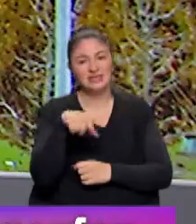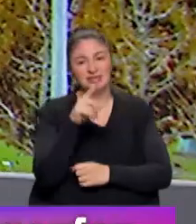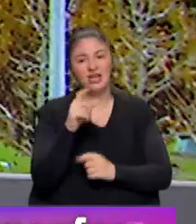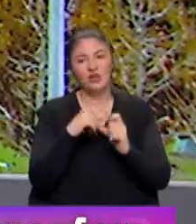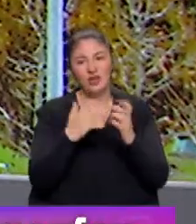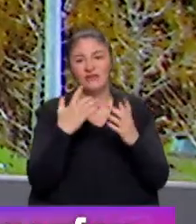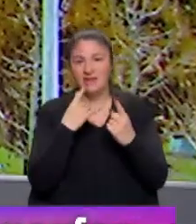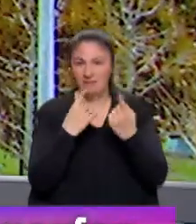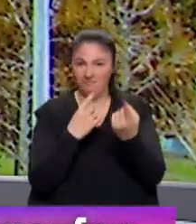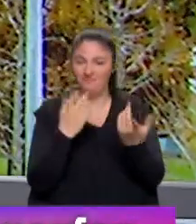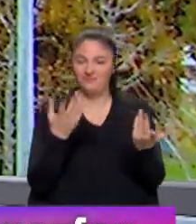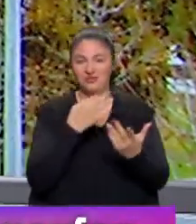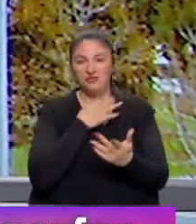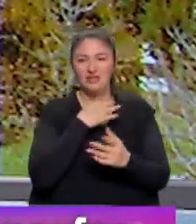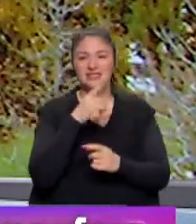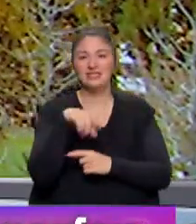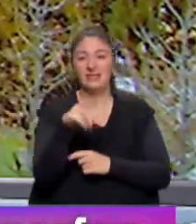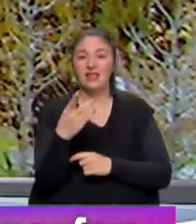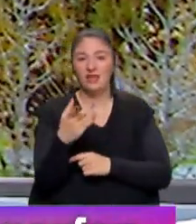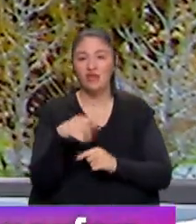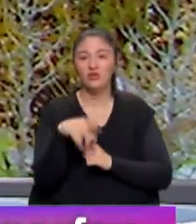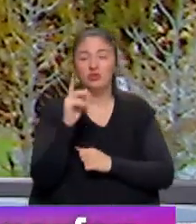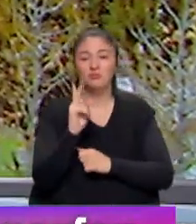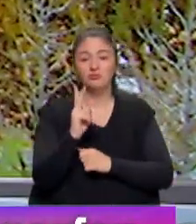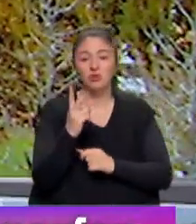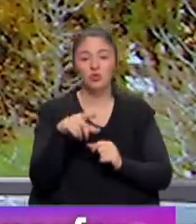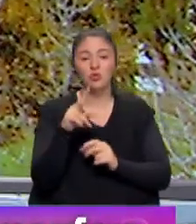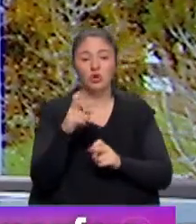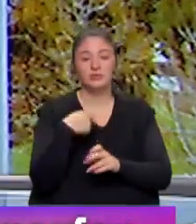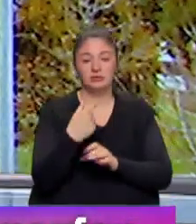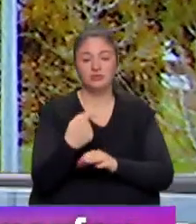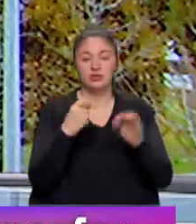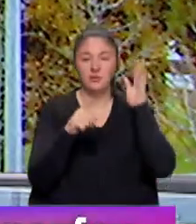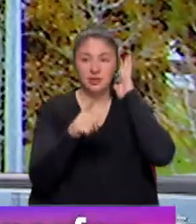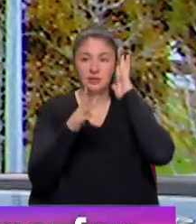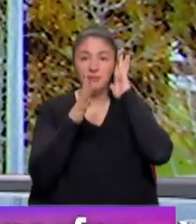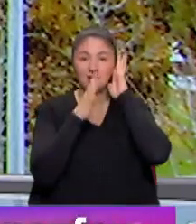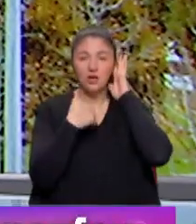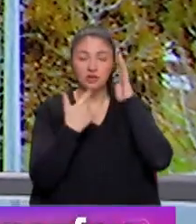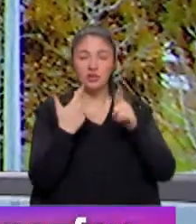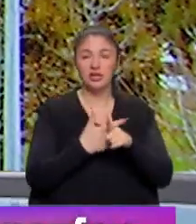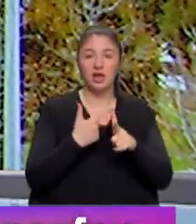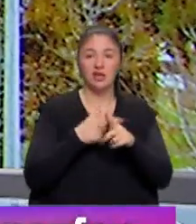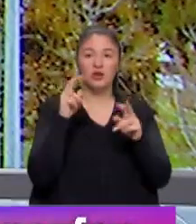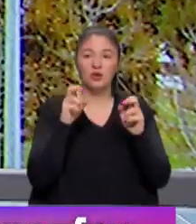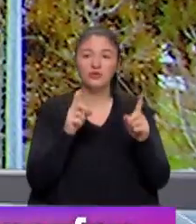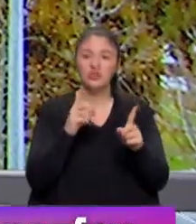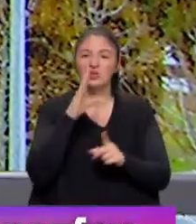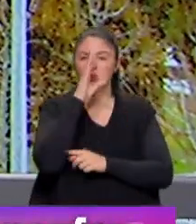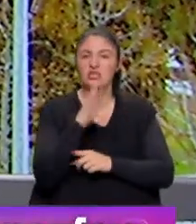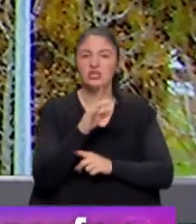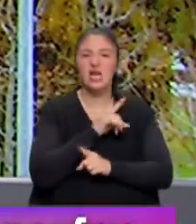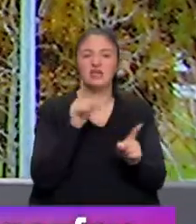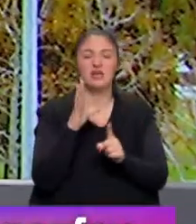sizlere günaydın diyelim. Lütfen sizler de gündemimizdeki konuları bizlere ulaştırın. Biliyoruz ki kiralar konusunda